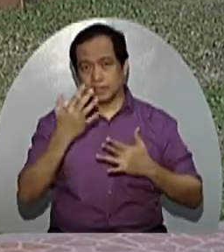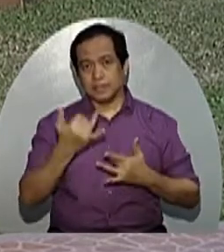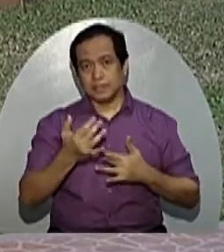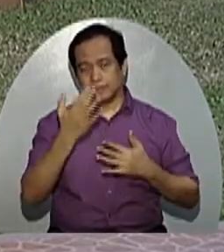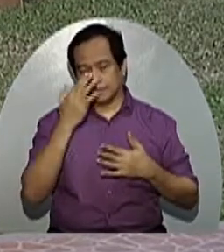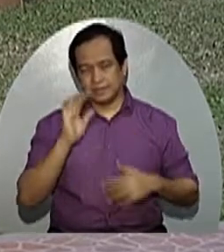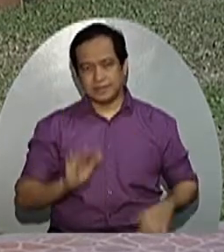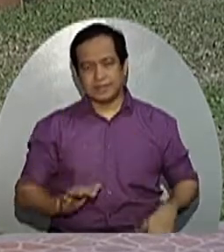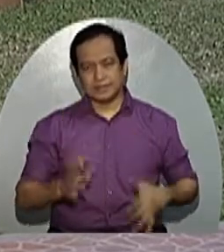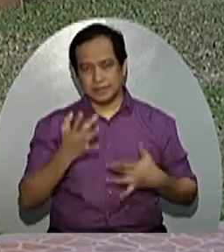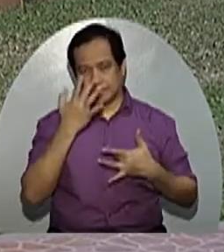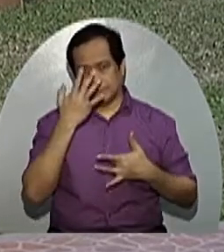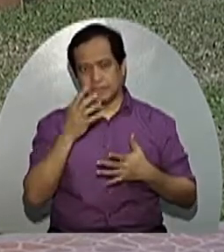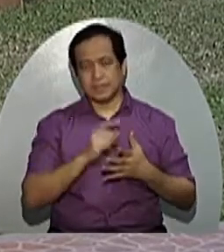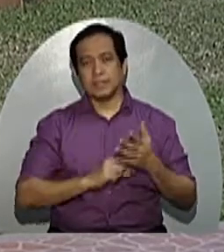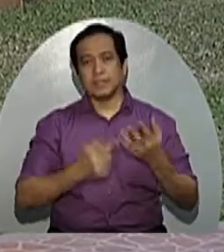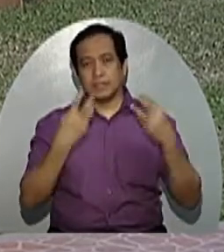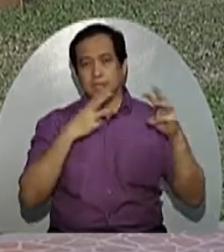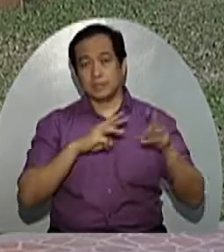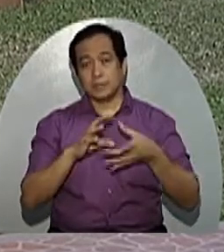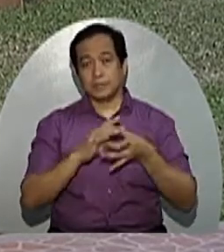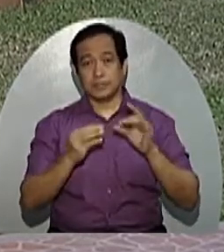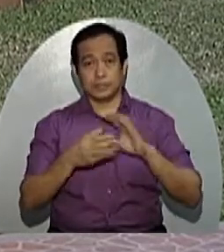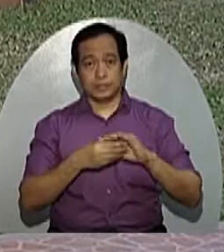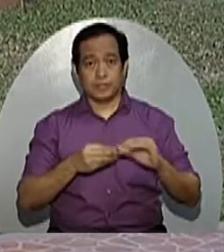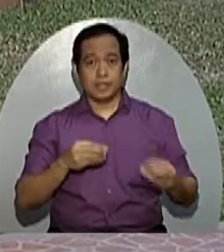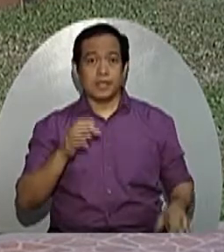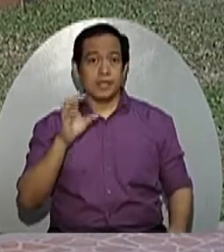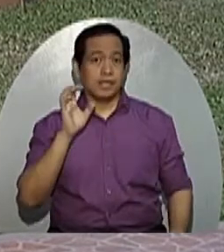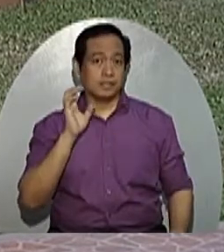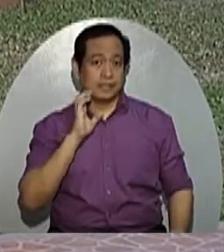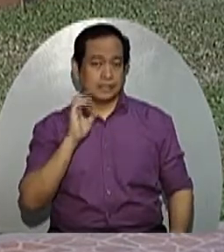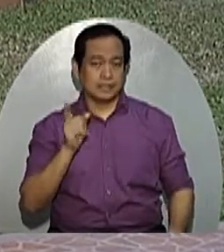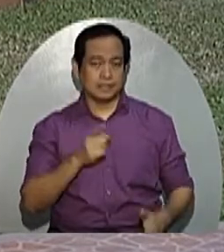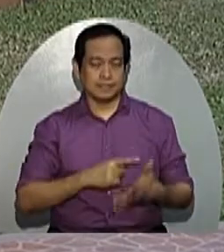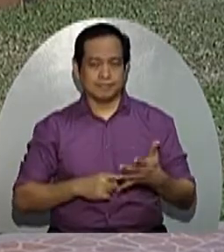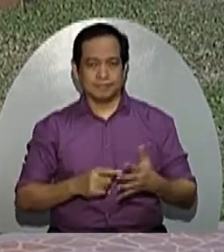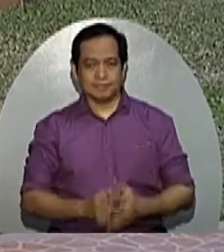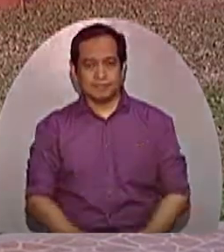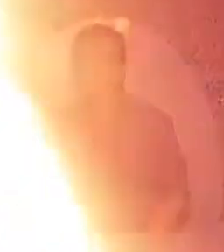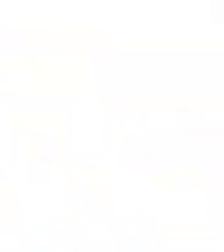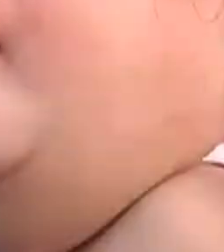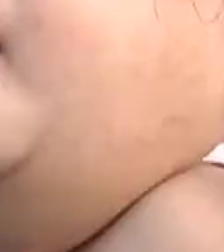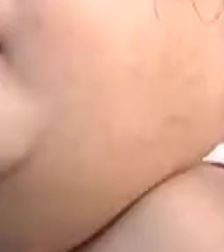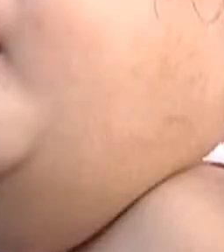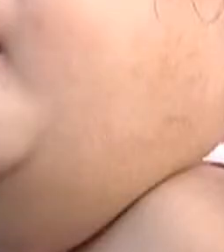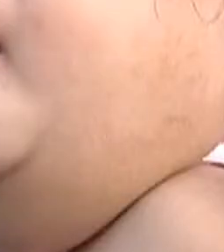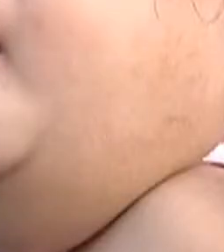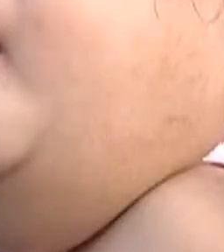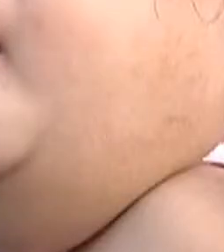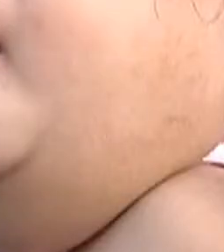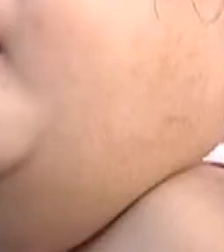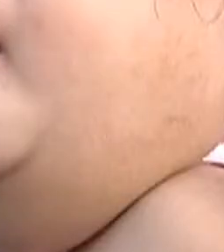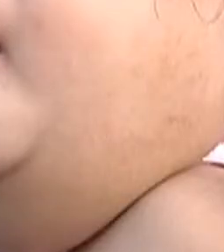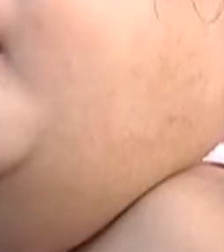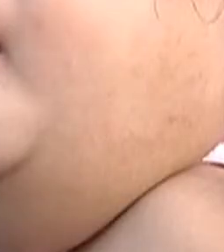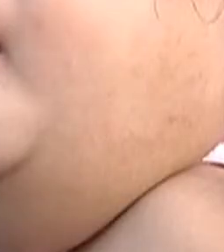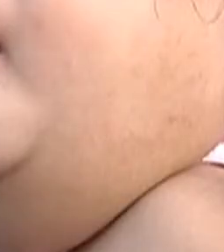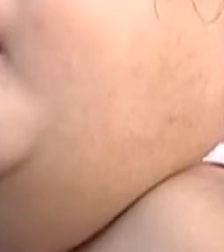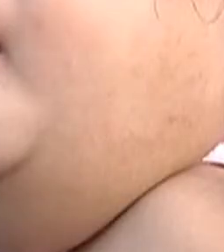ng kanilang munting anghel. Panoorin natin ang kwento ni Crislyn Beth Javier.